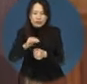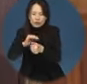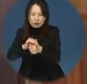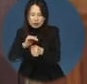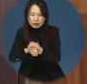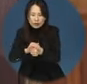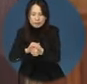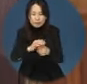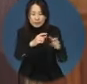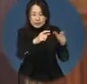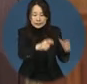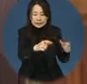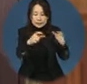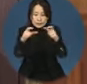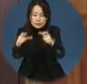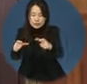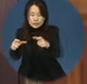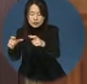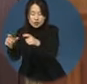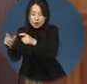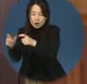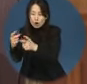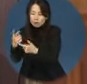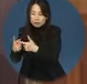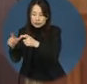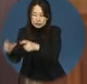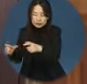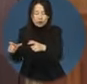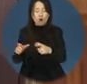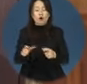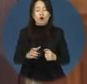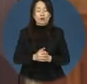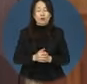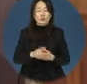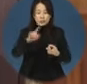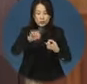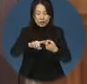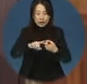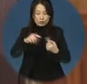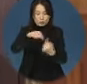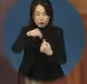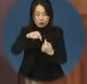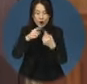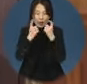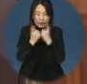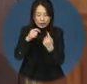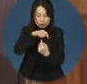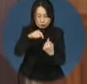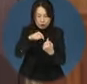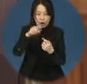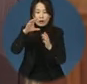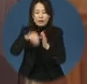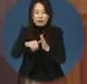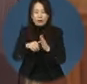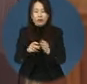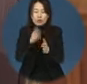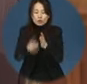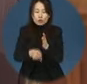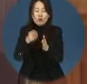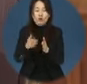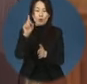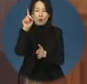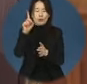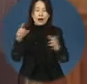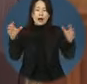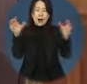그대로 있으면서 철도 등의 인프라를 함께 한다든지 또는 어떤 산업을 같이 운영한다면 훨씬 효율적인 다예